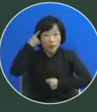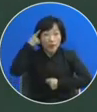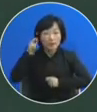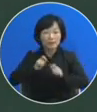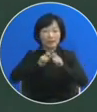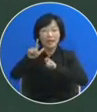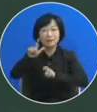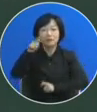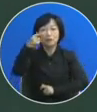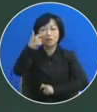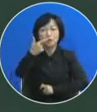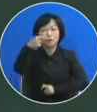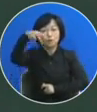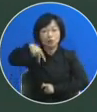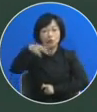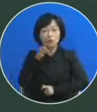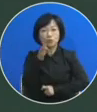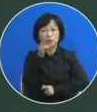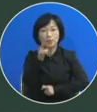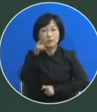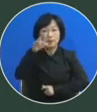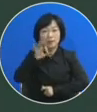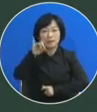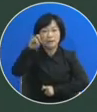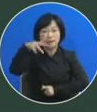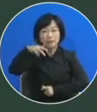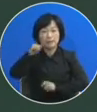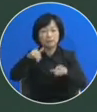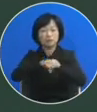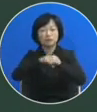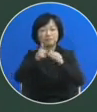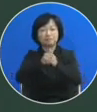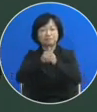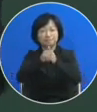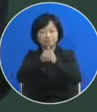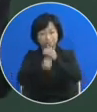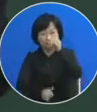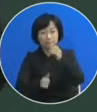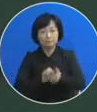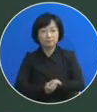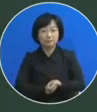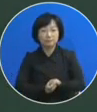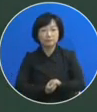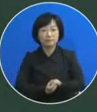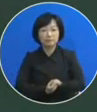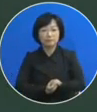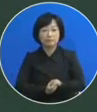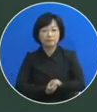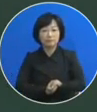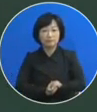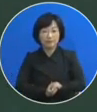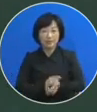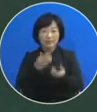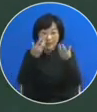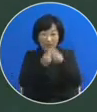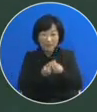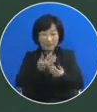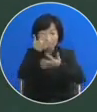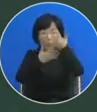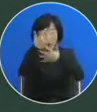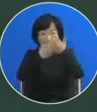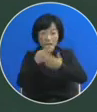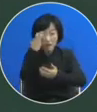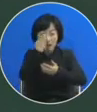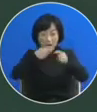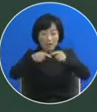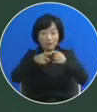our remnants, when you go overseas, you have to be careful because everything is lost in the New Age culture. 뭐 쉽게 말하면 뭐 스필버그라든지 이런 사람 다 뉴에이지 팀들입니다.